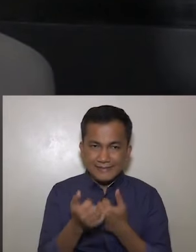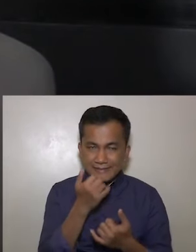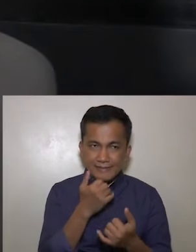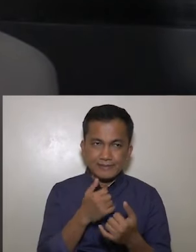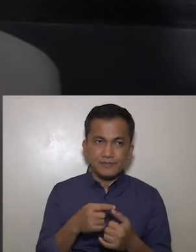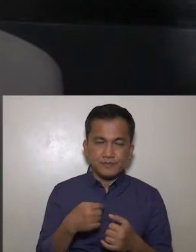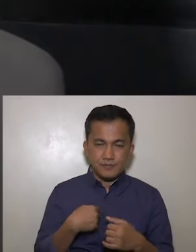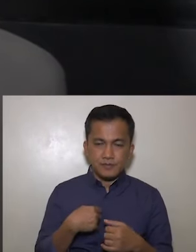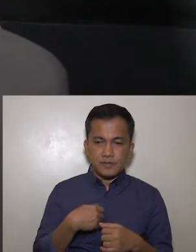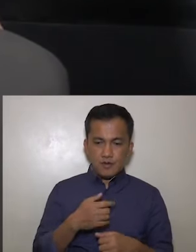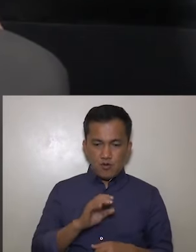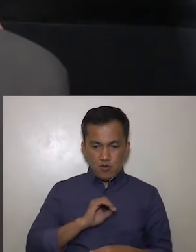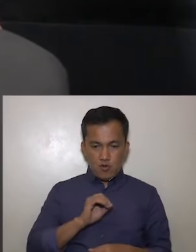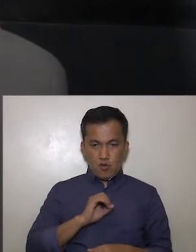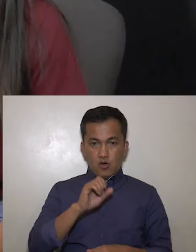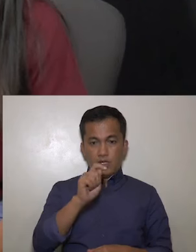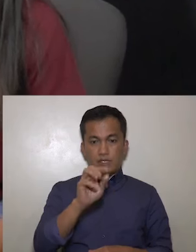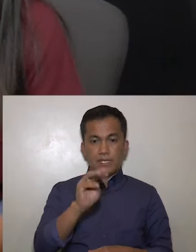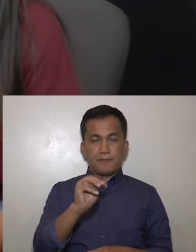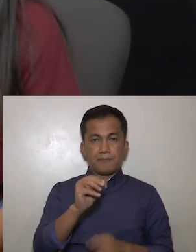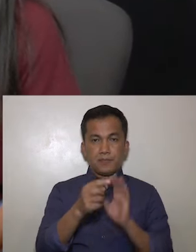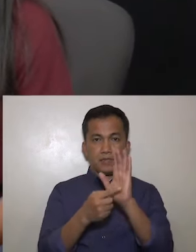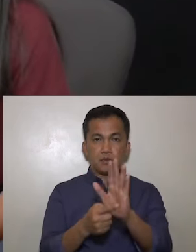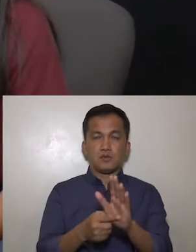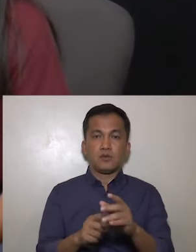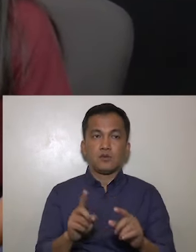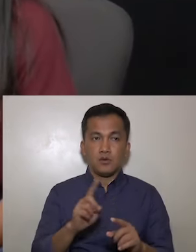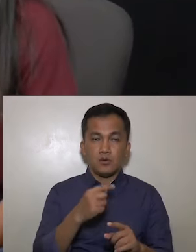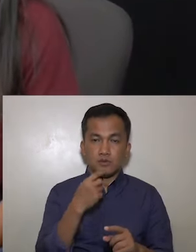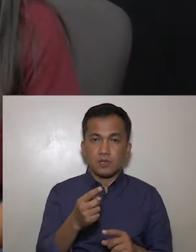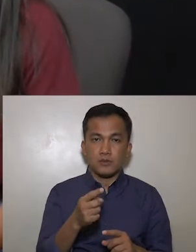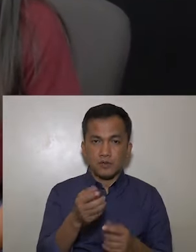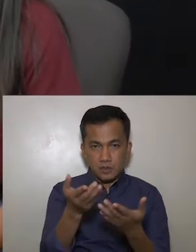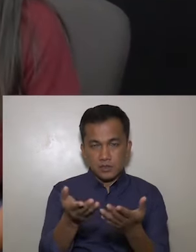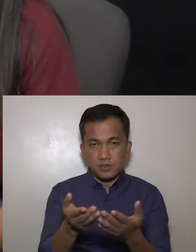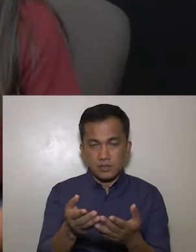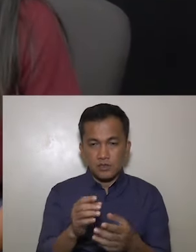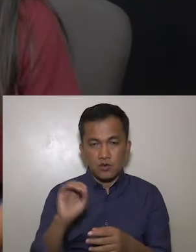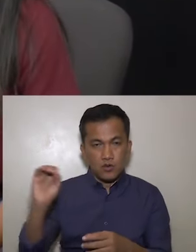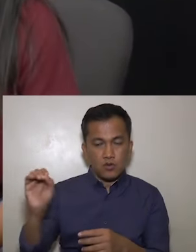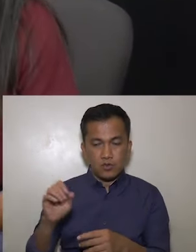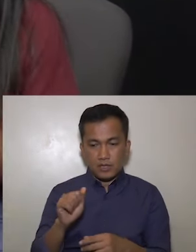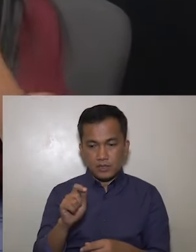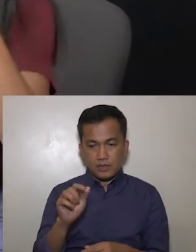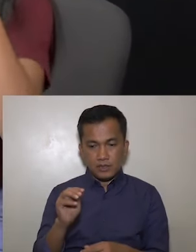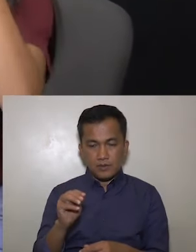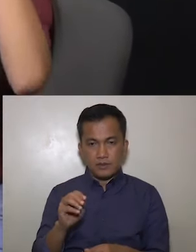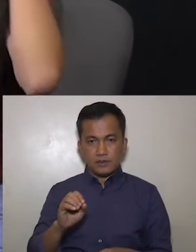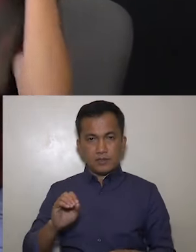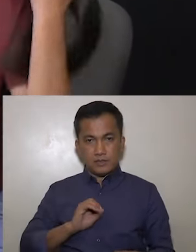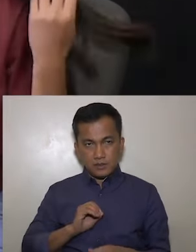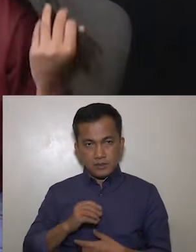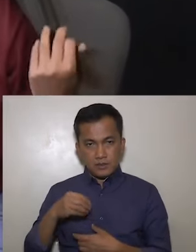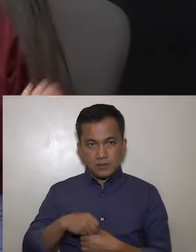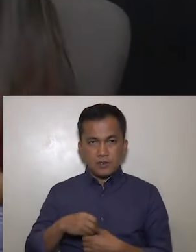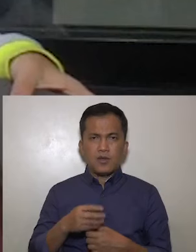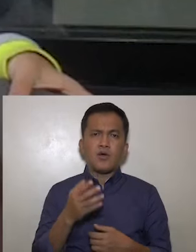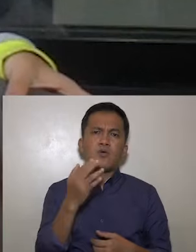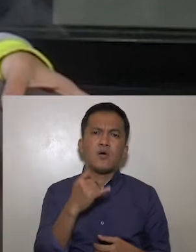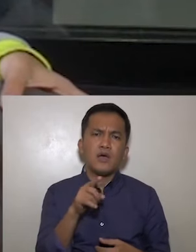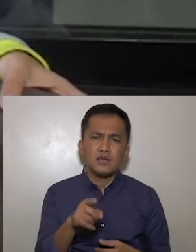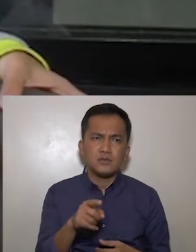mali, nasa akin ang ATM ko. Pinakita ko yung ATM, anong sinong may sabi sa inyong nasa kanya itong ATM ko, nasa